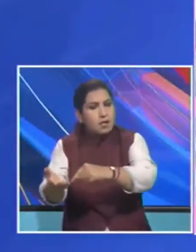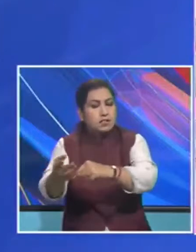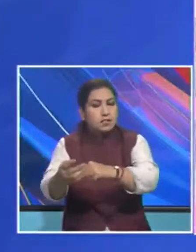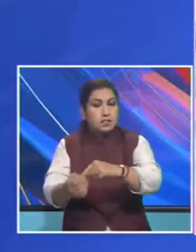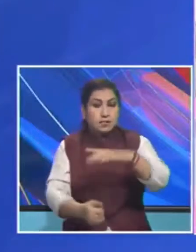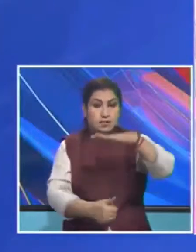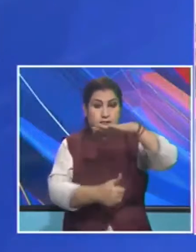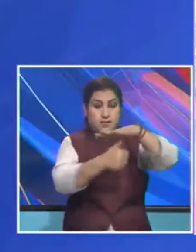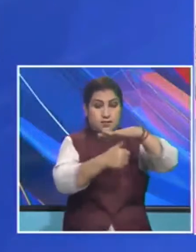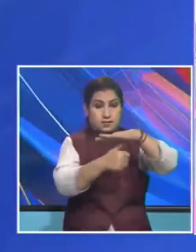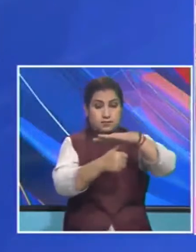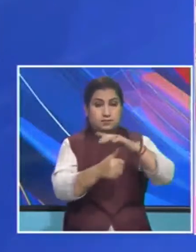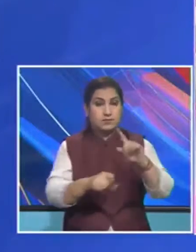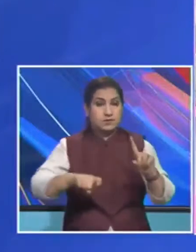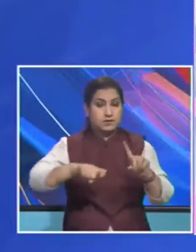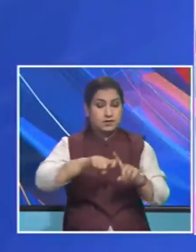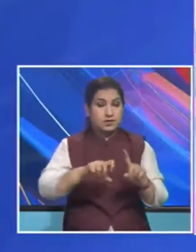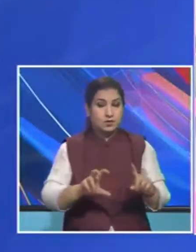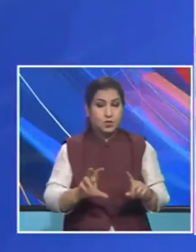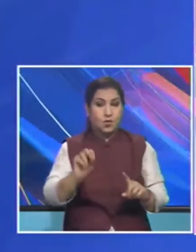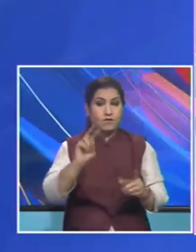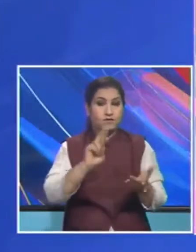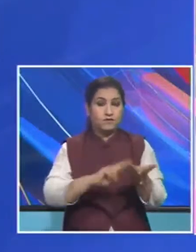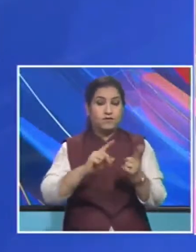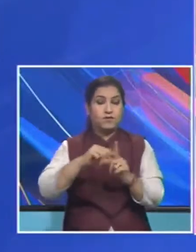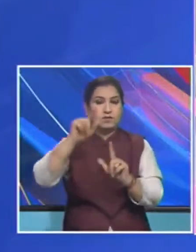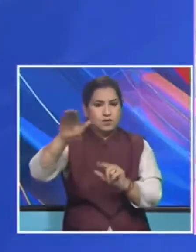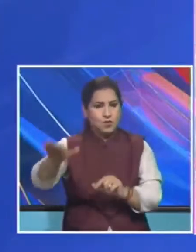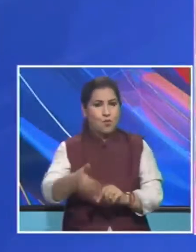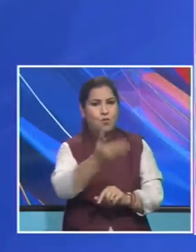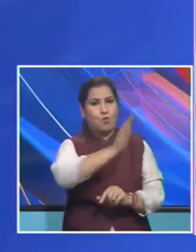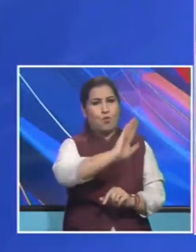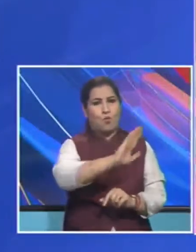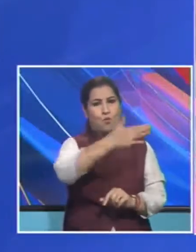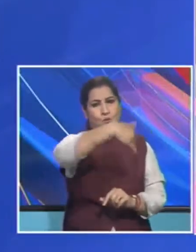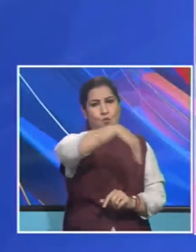राष्ट्रपति भवन से रामनाथ कोविंद विदा होंगे।